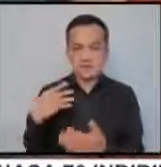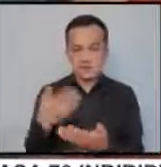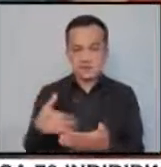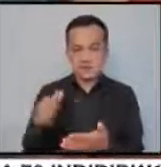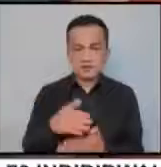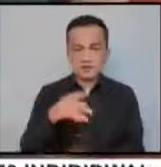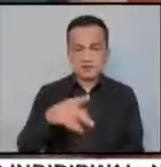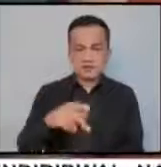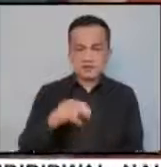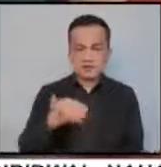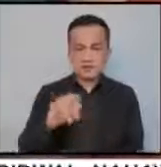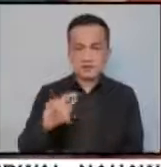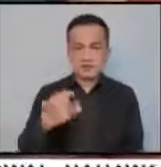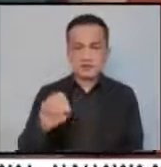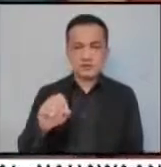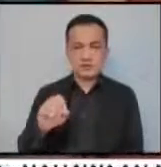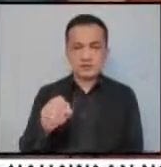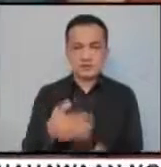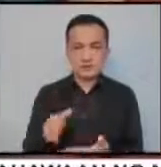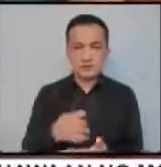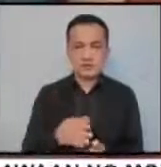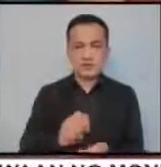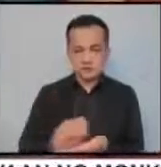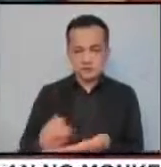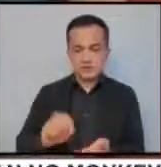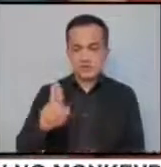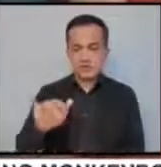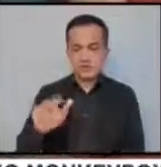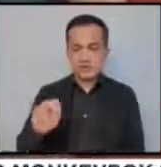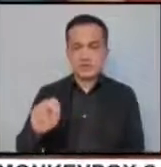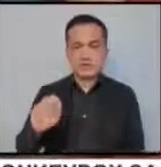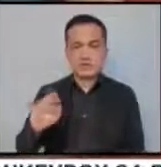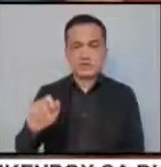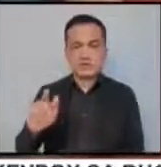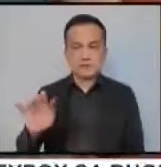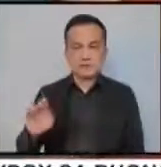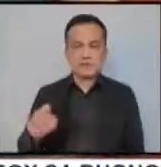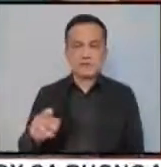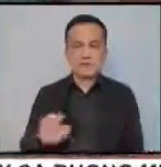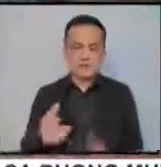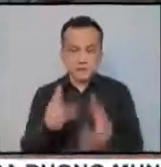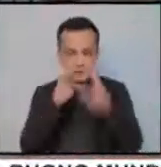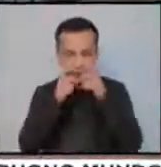Ryan Cayabyab at pinampakinggan ang Philippine Madrigal Singers.